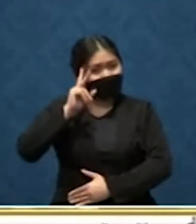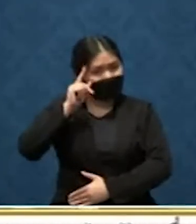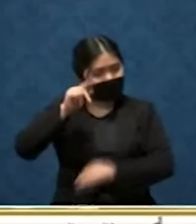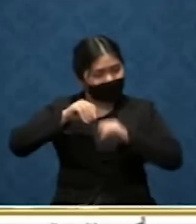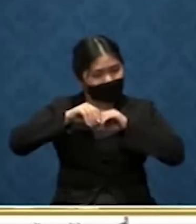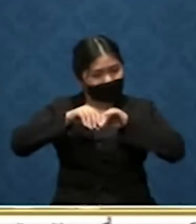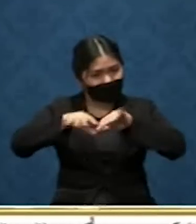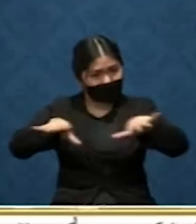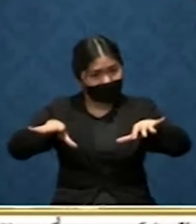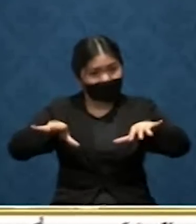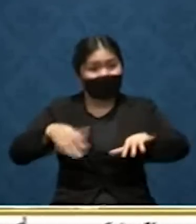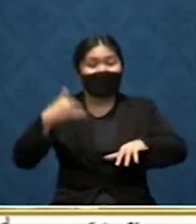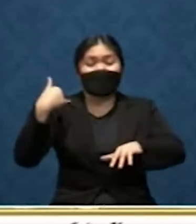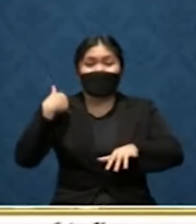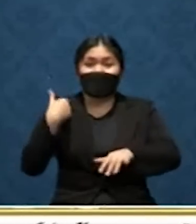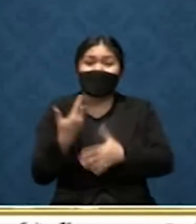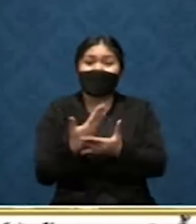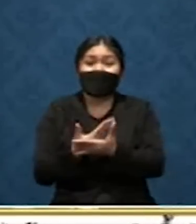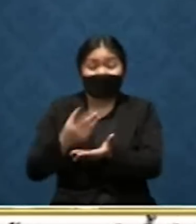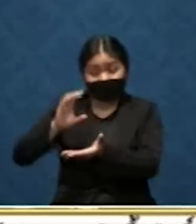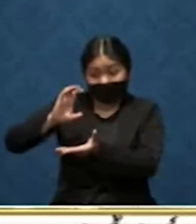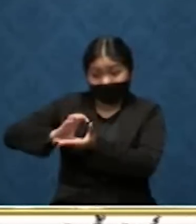วาทุนมนธรรษยถูกทาง ทกจับ